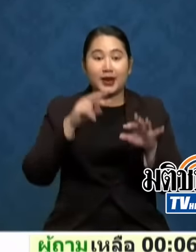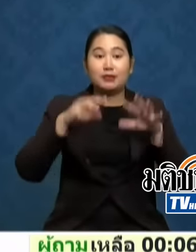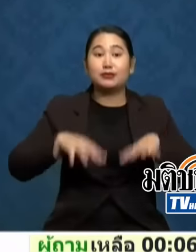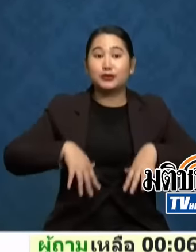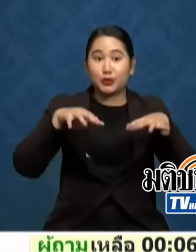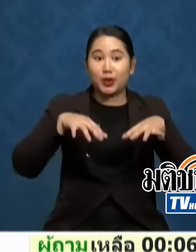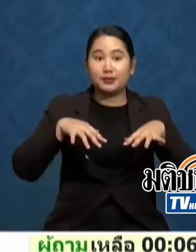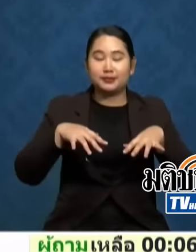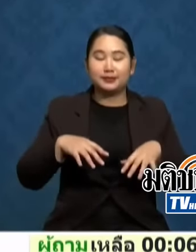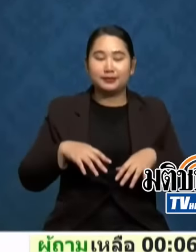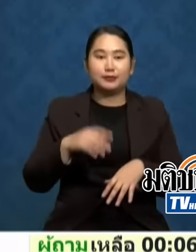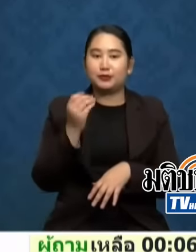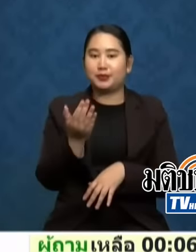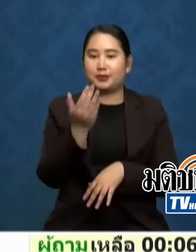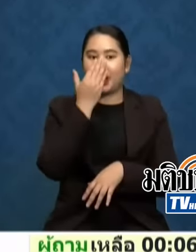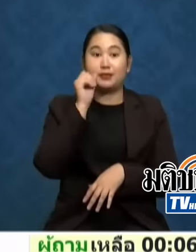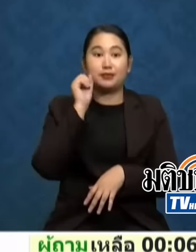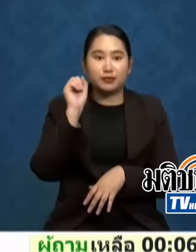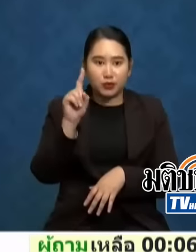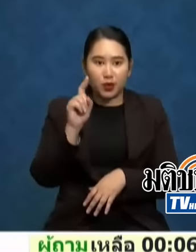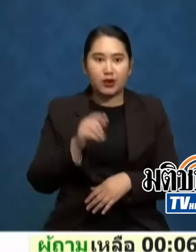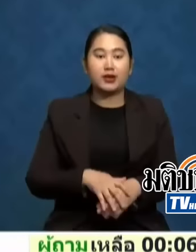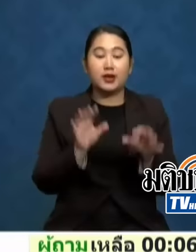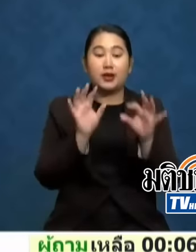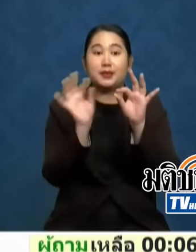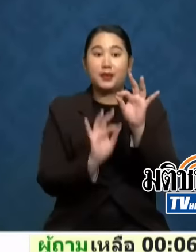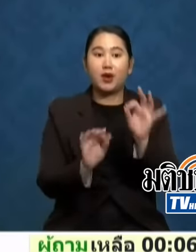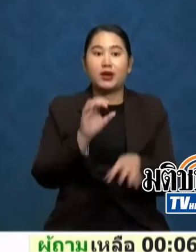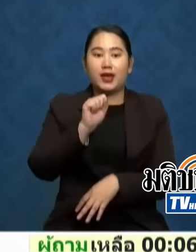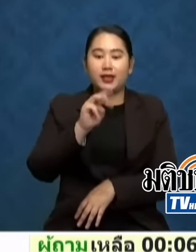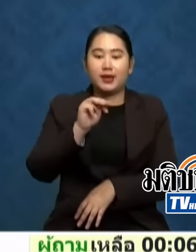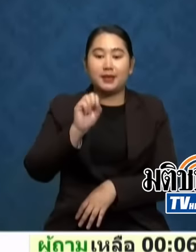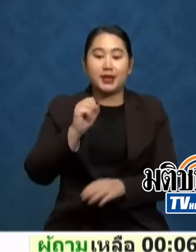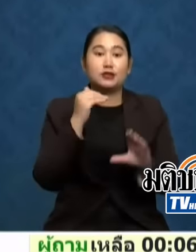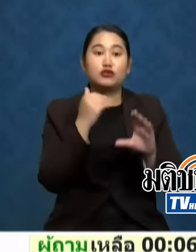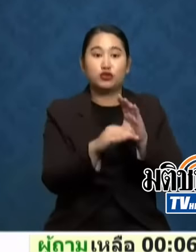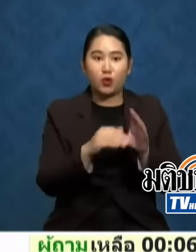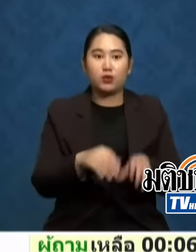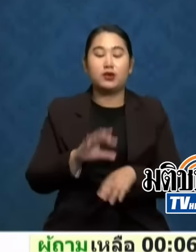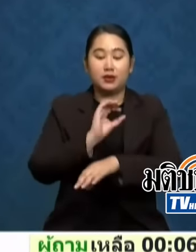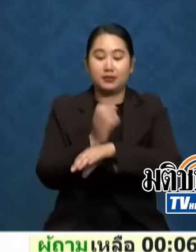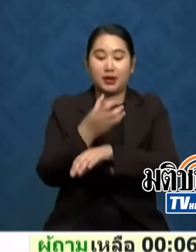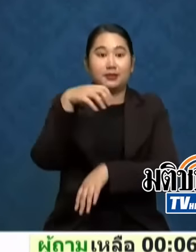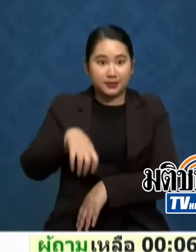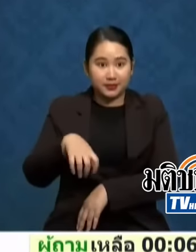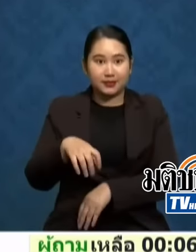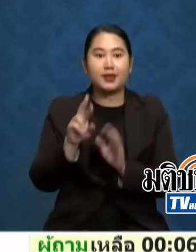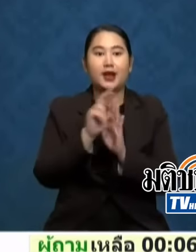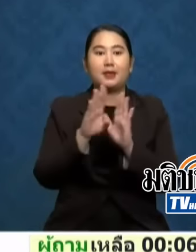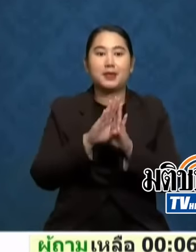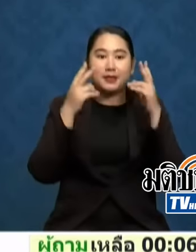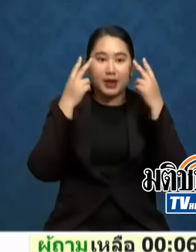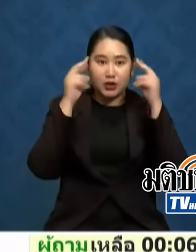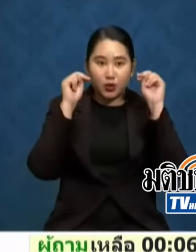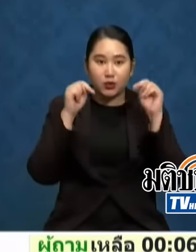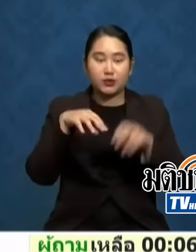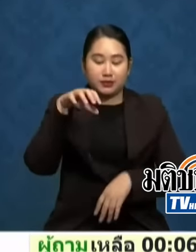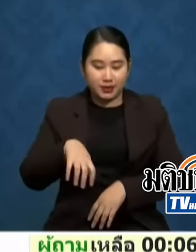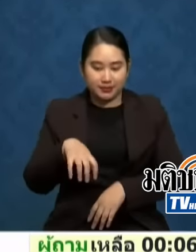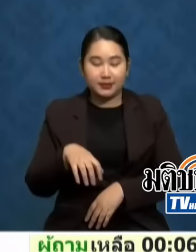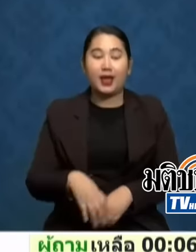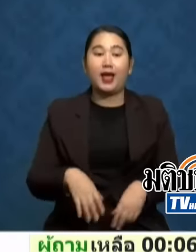าไหลหลากนะครับน้ำท่วมฉับพลันการส่งข้อความทาง SMS ระบบหอเตือนภัยระเบียบสำนักนายกแล้วก็ข้อตกลง